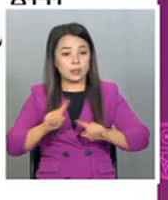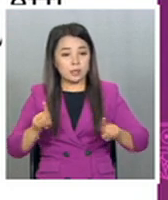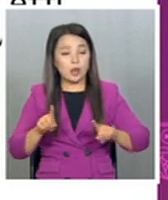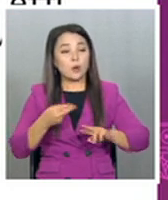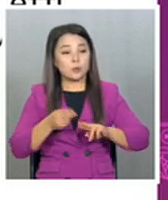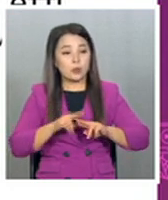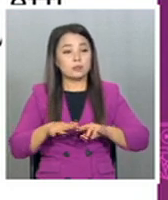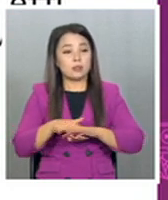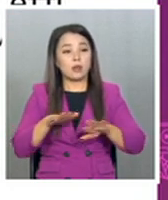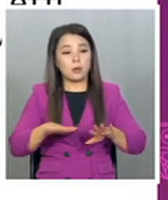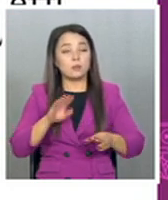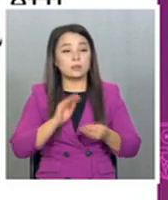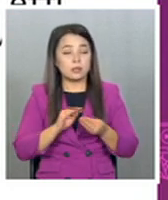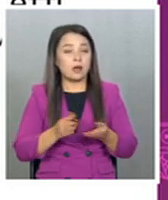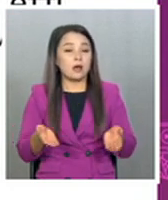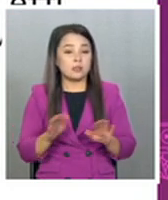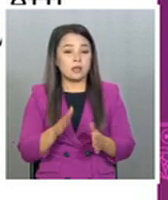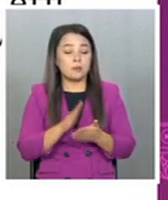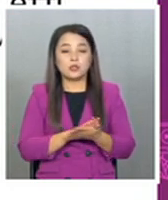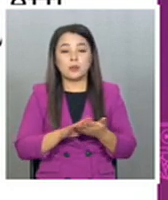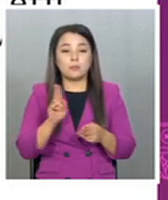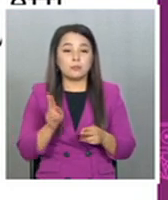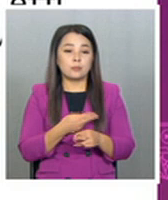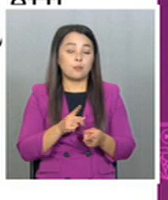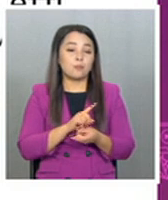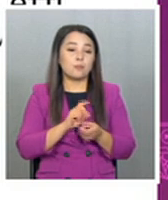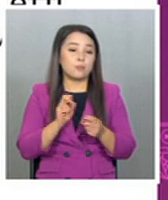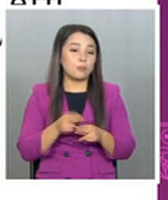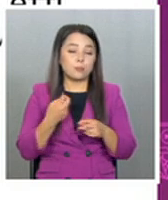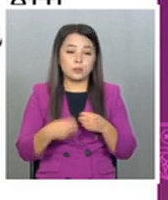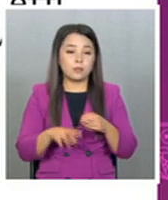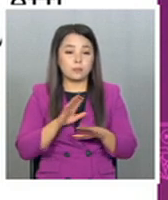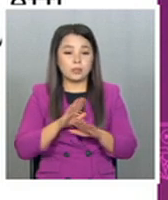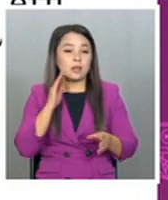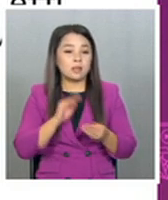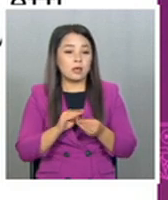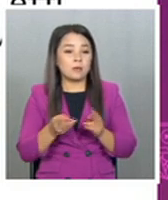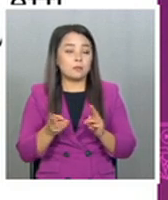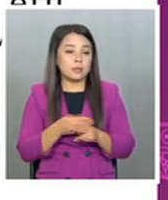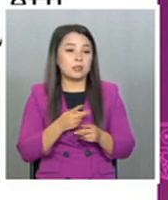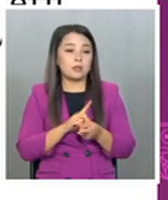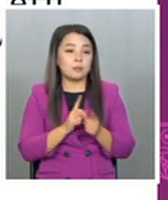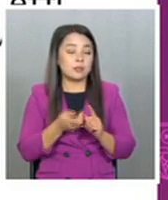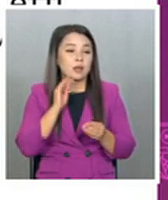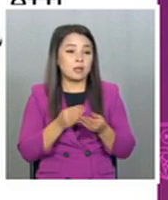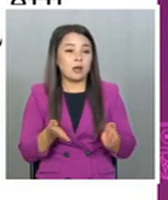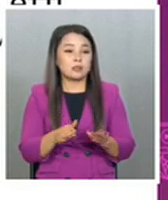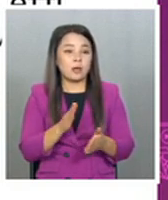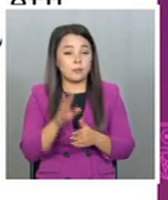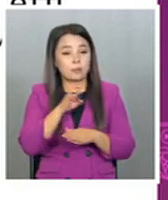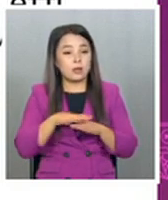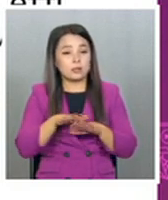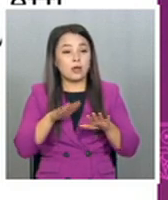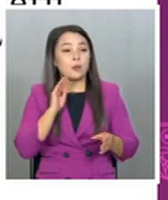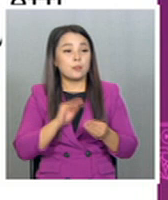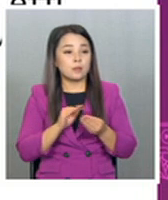сол дүниелерді сол қалпында еш бұзбай өзгеріссіз қалдыруға бейім. Ал батыс елдерінде көбінде бір